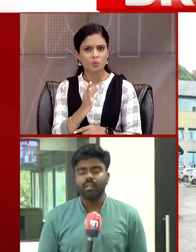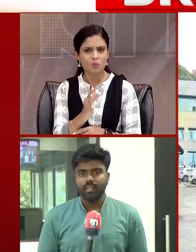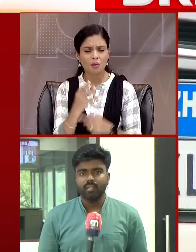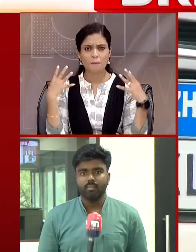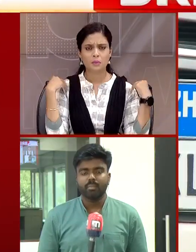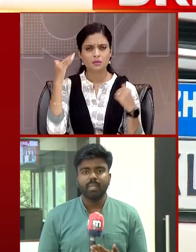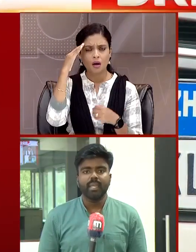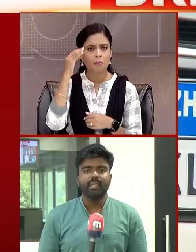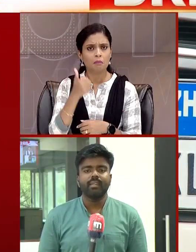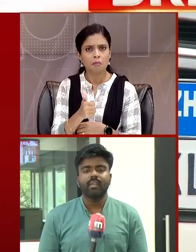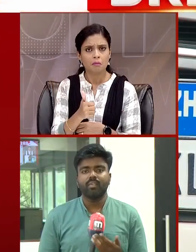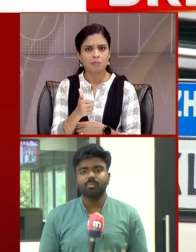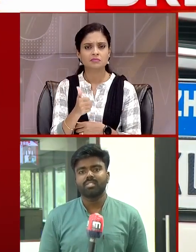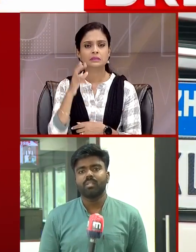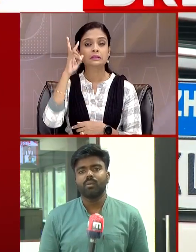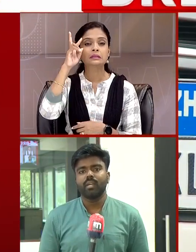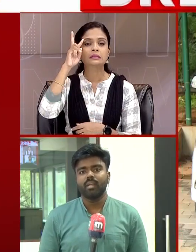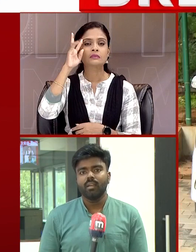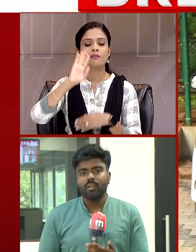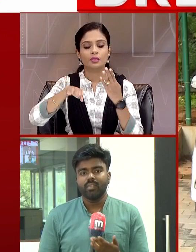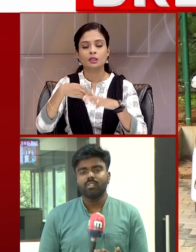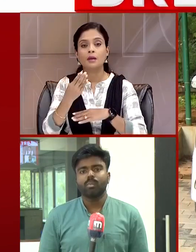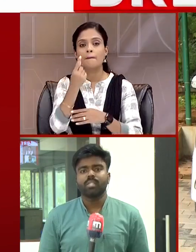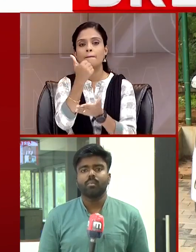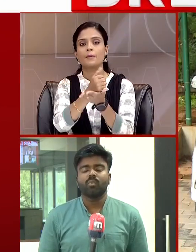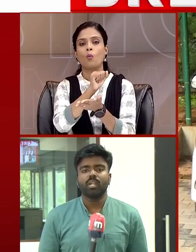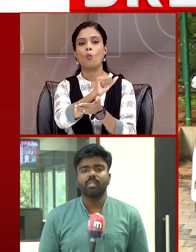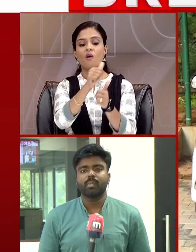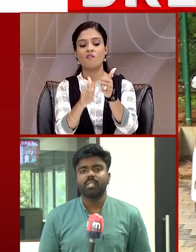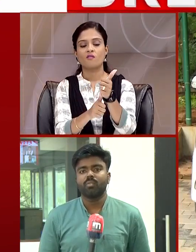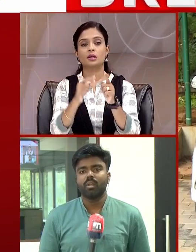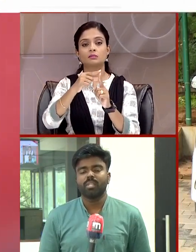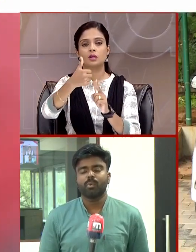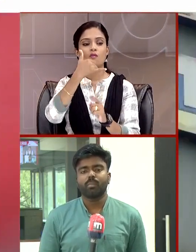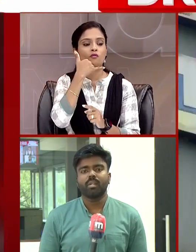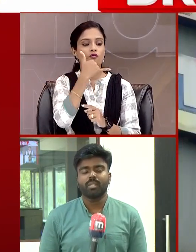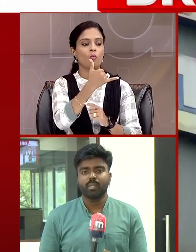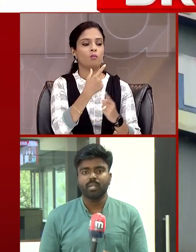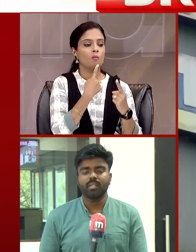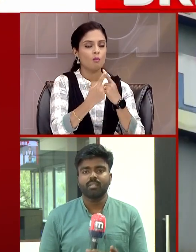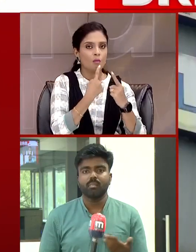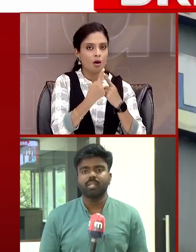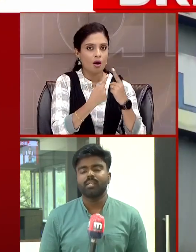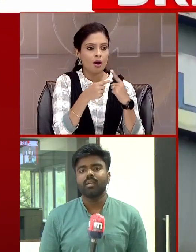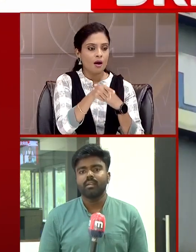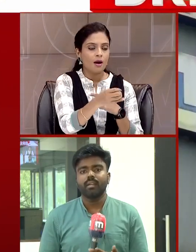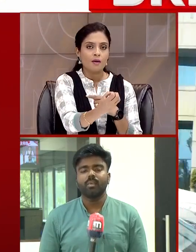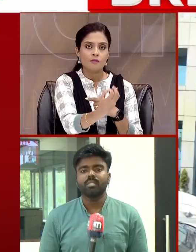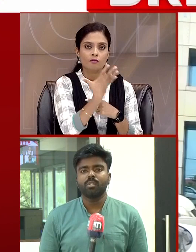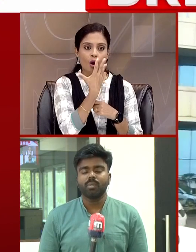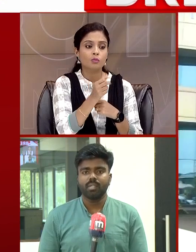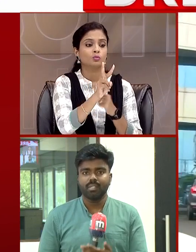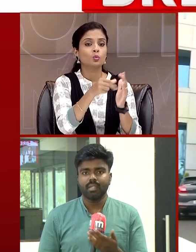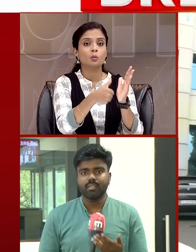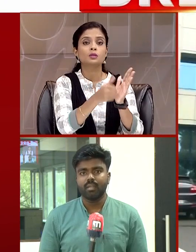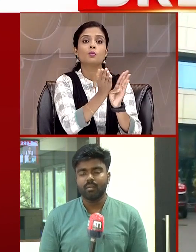പിന്നാലെയാണ് ഈ ബാങ്കിൻ്റെ വൈസ് പ്രസിഡന്റ് കൂടിയായ വി ടി തോമസിനെ ഫോണിൽ ബന്ധപ്പെട്ടത്. ഫോണിൽ ബന്ധപ്പെട്ടപ്പോഴാണ് അദ്ദേഹം പറഞ്ഞത് രണ്ട് മാസം